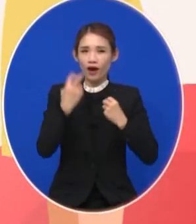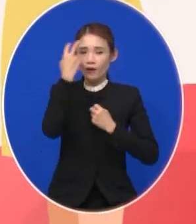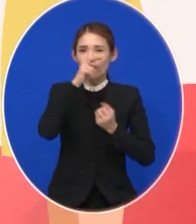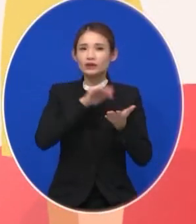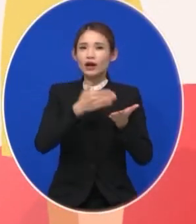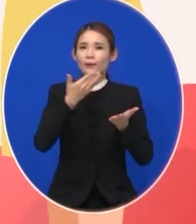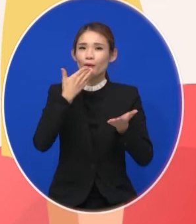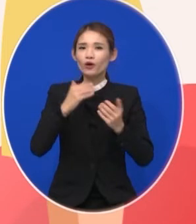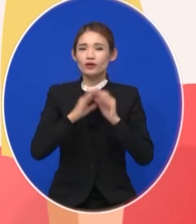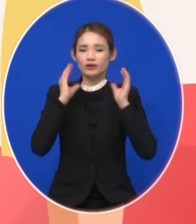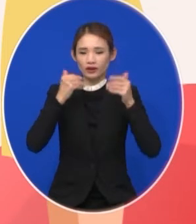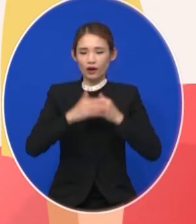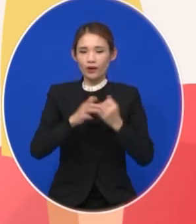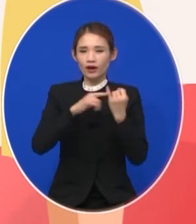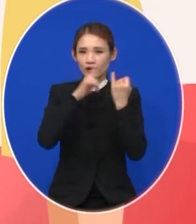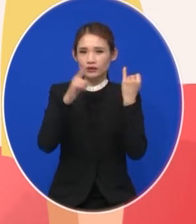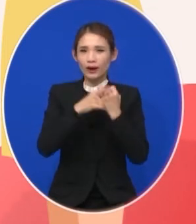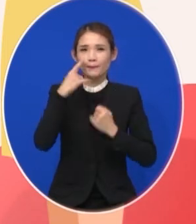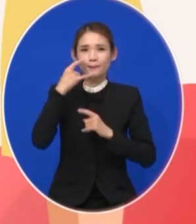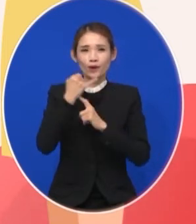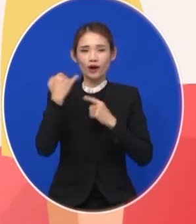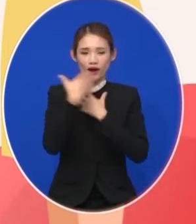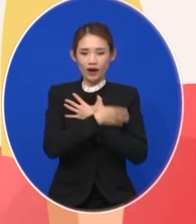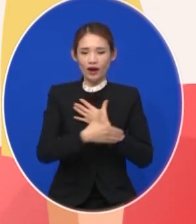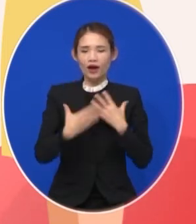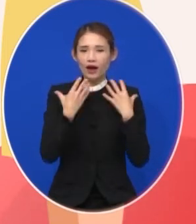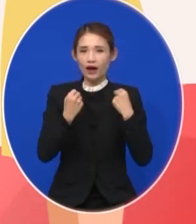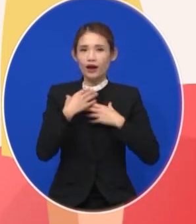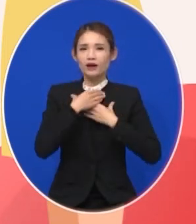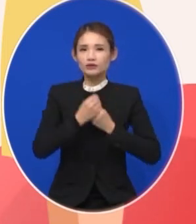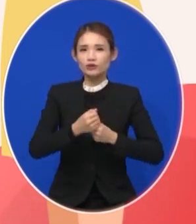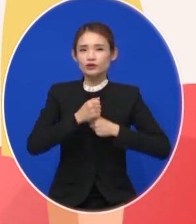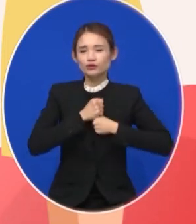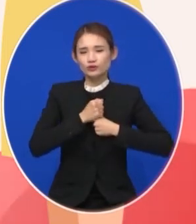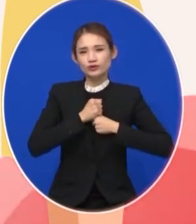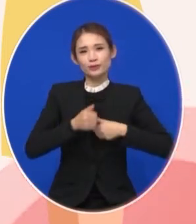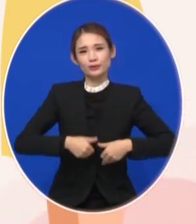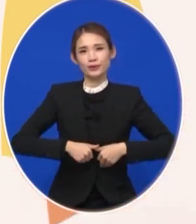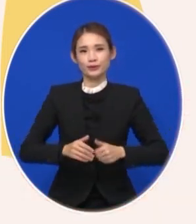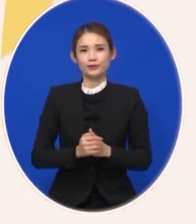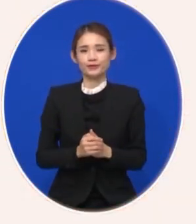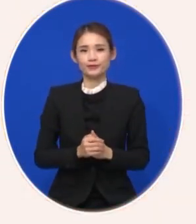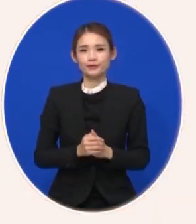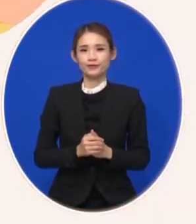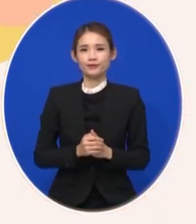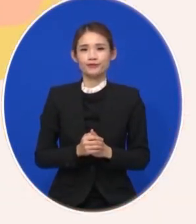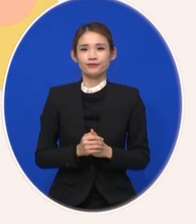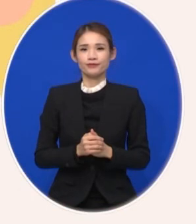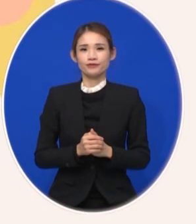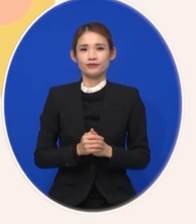약물 복용은 태아와 산모의 안전을 위해 신중한 주의가 필요합니다.